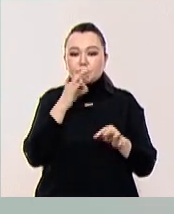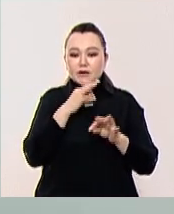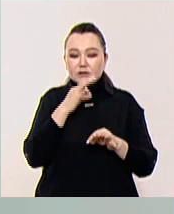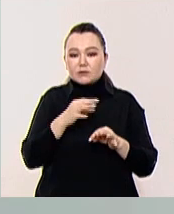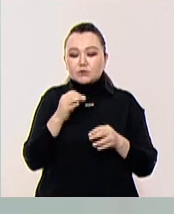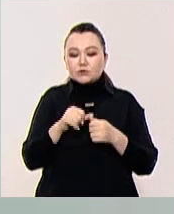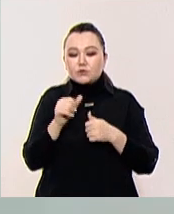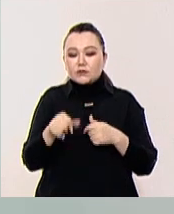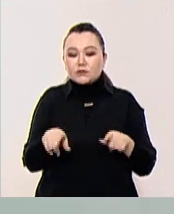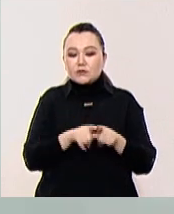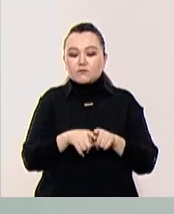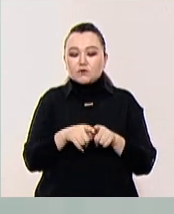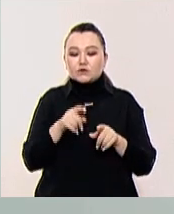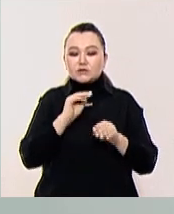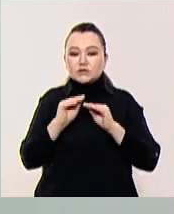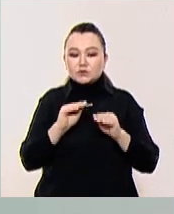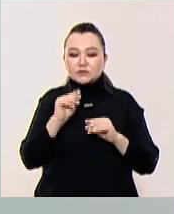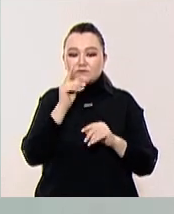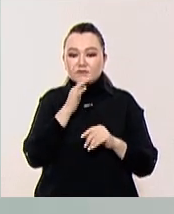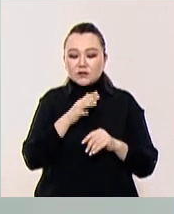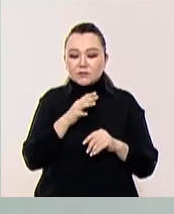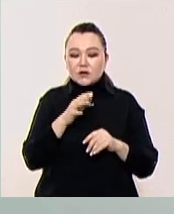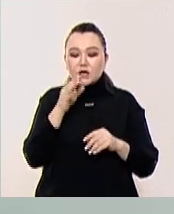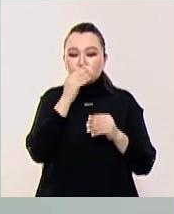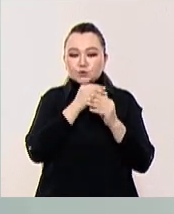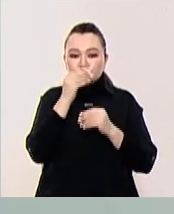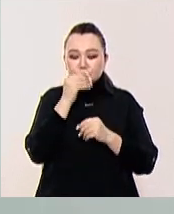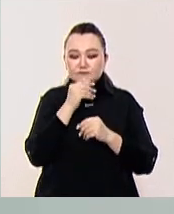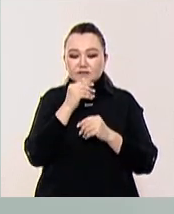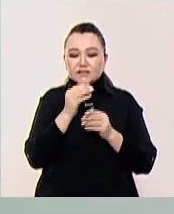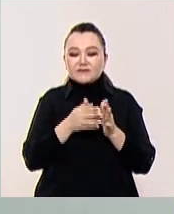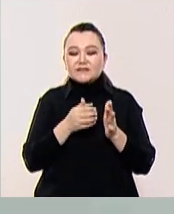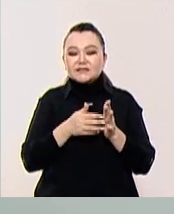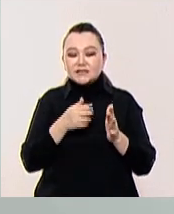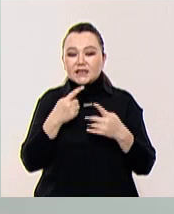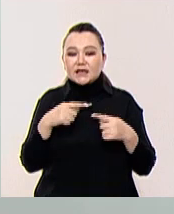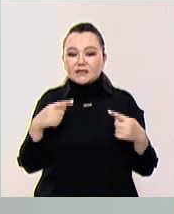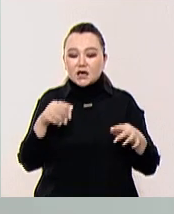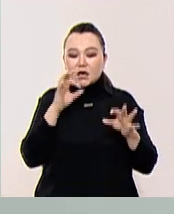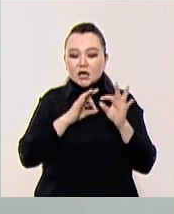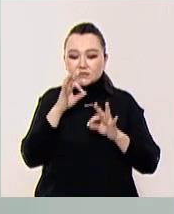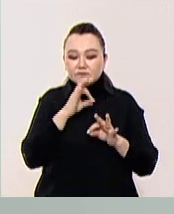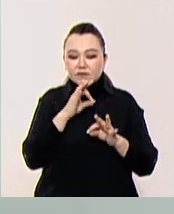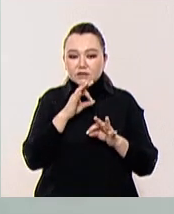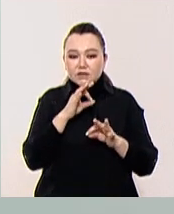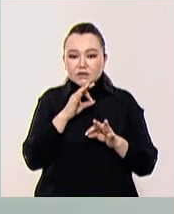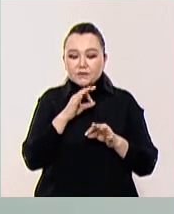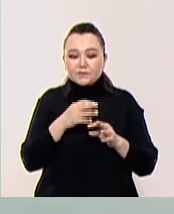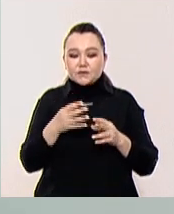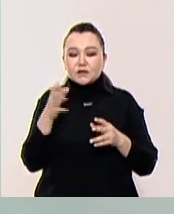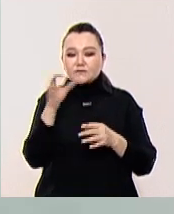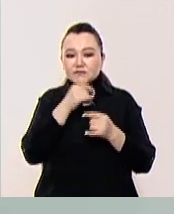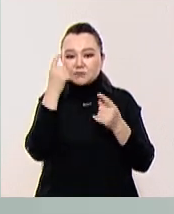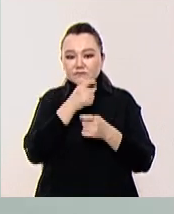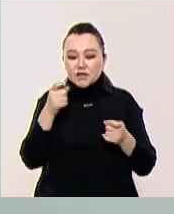того, создается время от времени искусственный дефицит некоторых лекарственных препаратов. Они объявляют, что